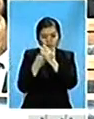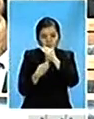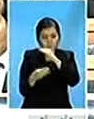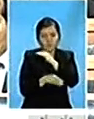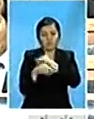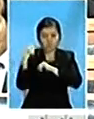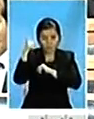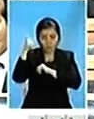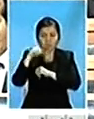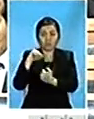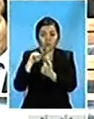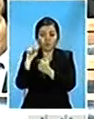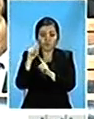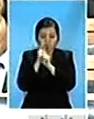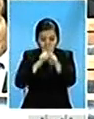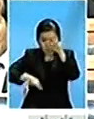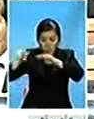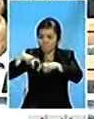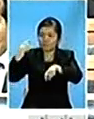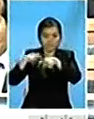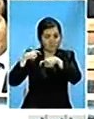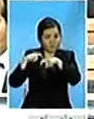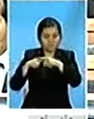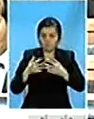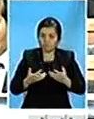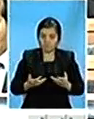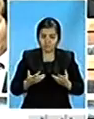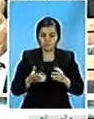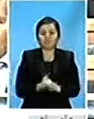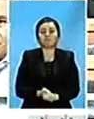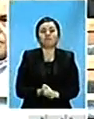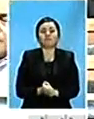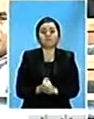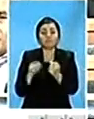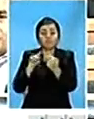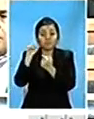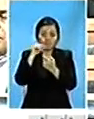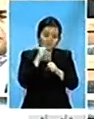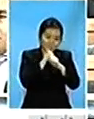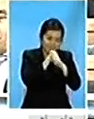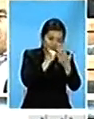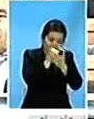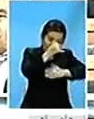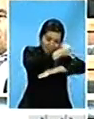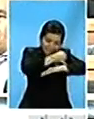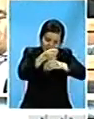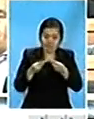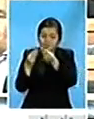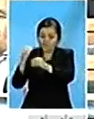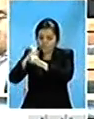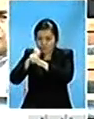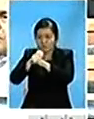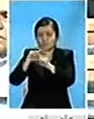1. ติดตามและควบคุมยากเพราะเป็นการออกแบบไปก่อสร้างไปไม่มีแบบราย